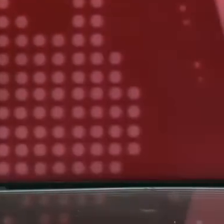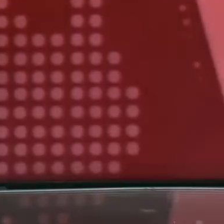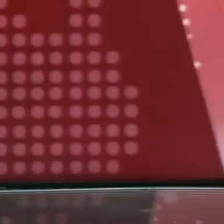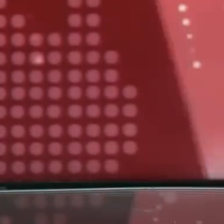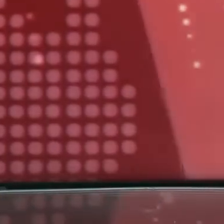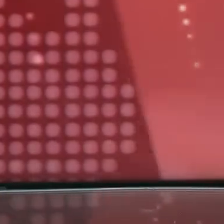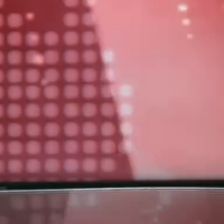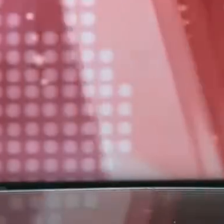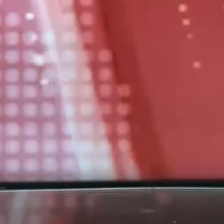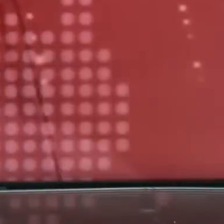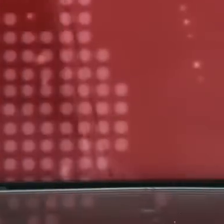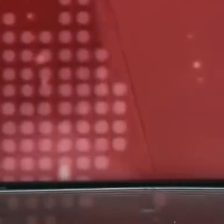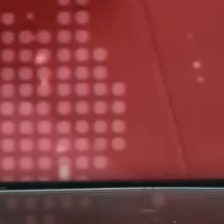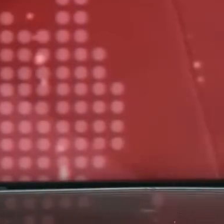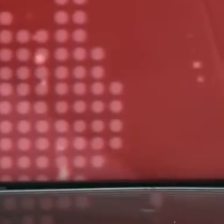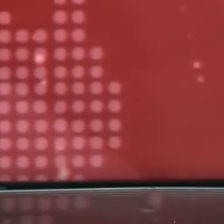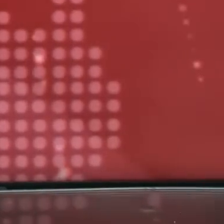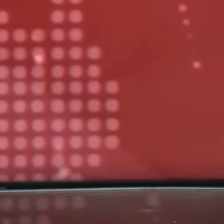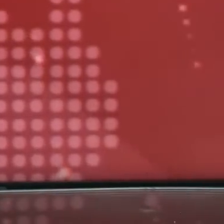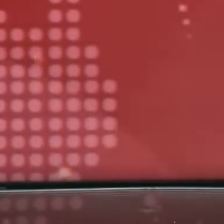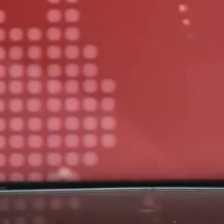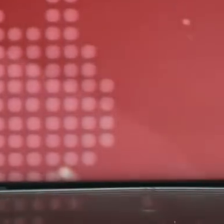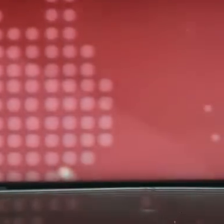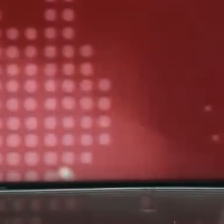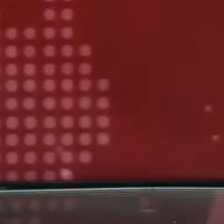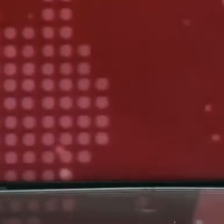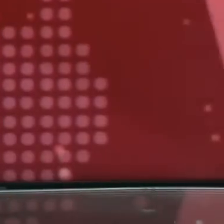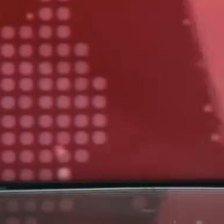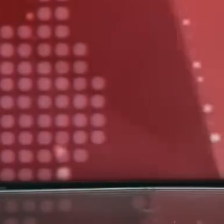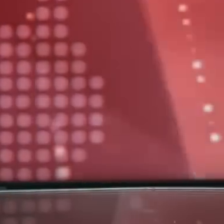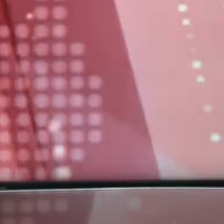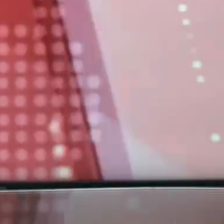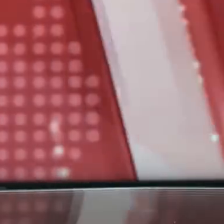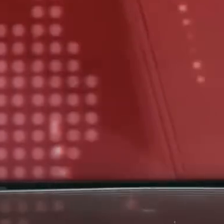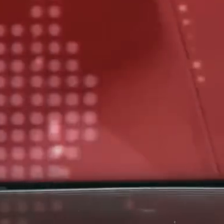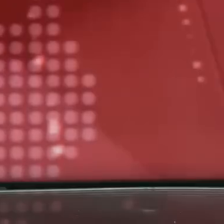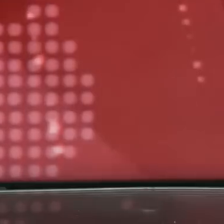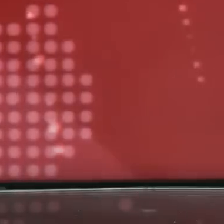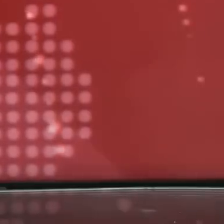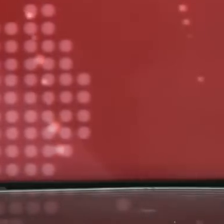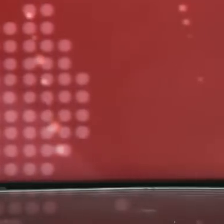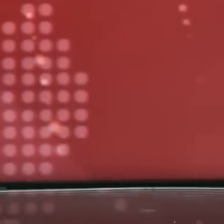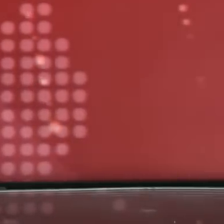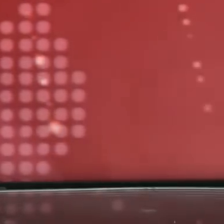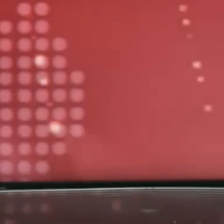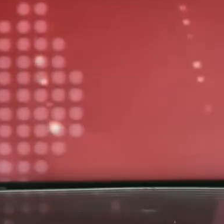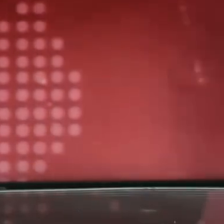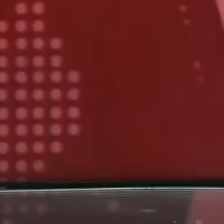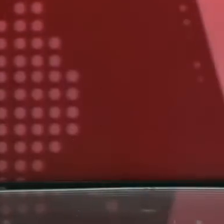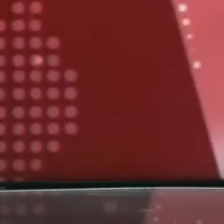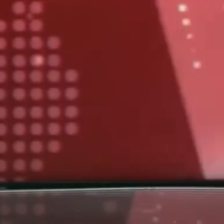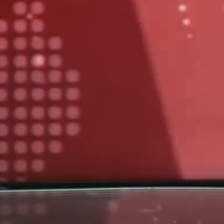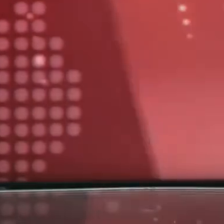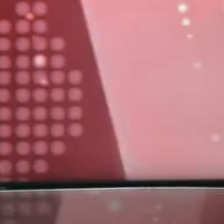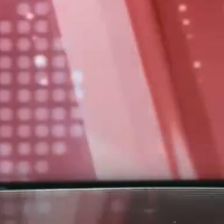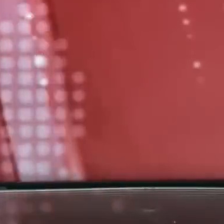የተወደዳችሁ ተመልካቾቻችን ከአዲስ አበባ ኢሳት ዋናው ስቱዲዮአችን የሰዓቱ ዜና በዚሁ አበቃ። ከሌሎች የኢሳት ዝግጅቶቻችን ጋር